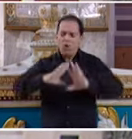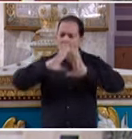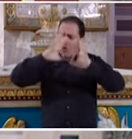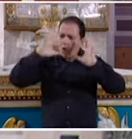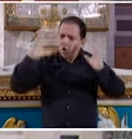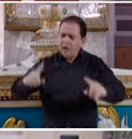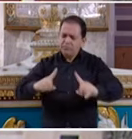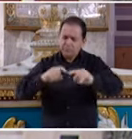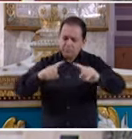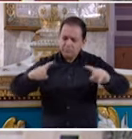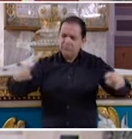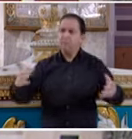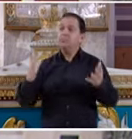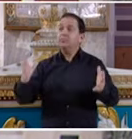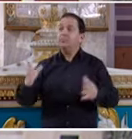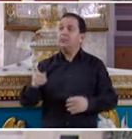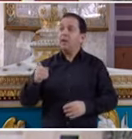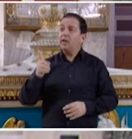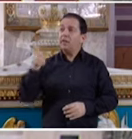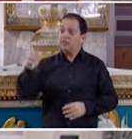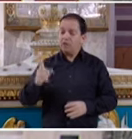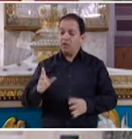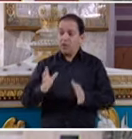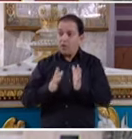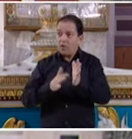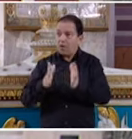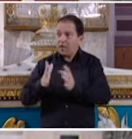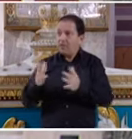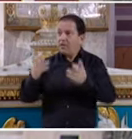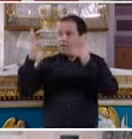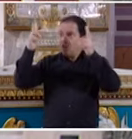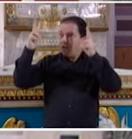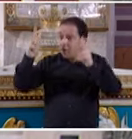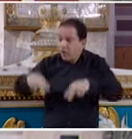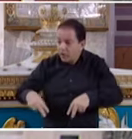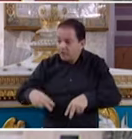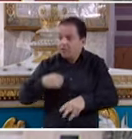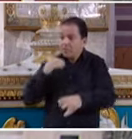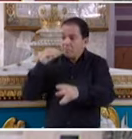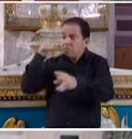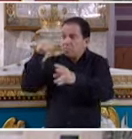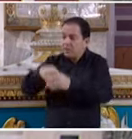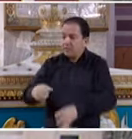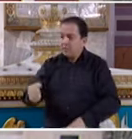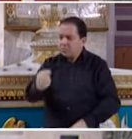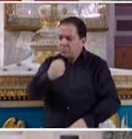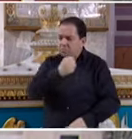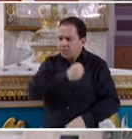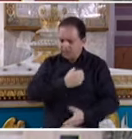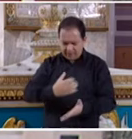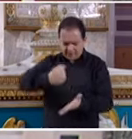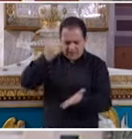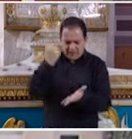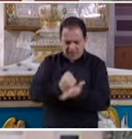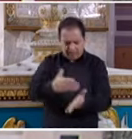πάντα για το ότι με το Άγιο Βάπτισμα ενδύθηκε το Χριστό, εισήλθε στον δρόμο της πίστεως, έλαβε τη σφραγίδα